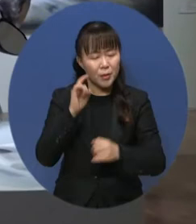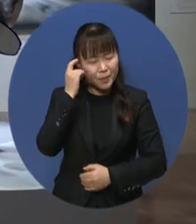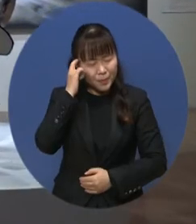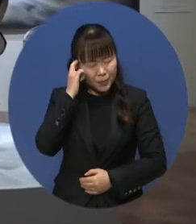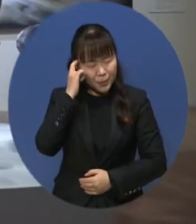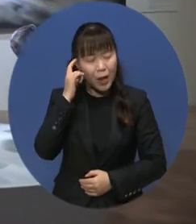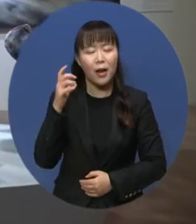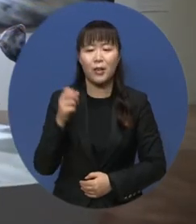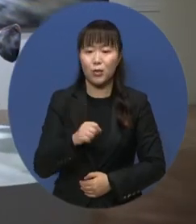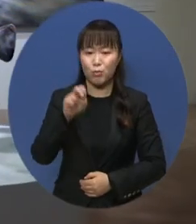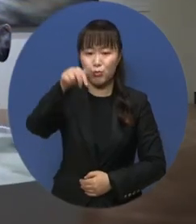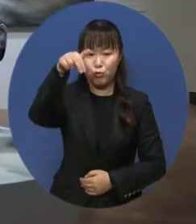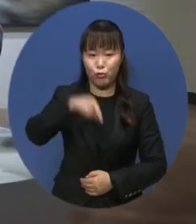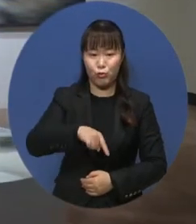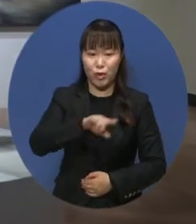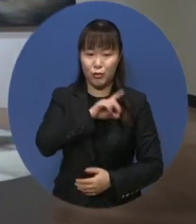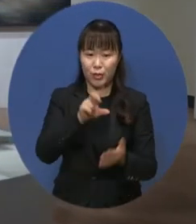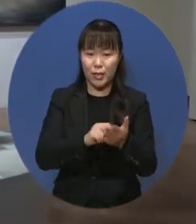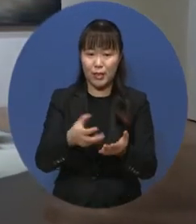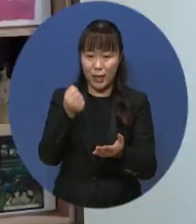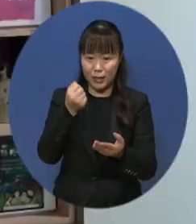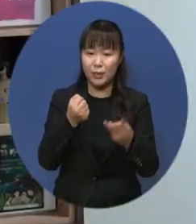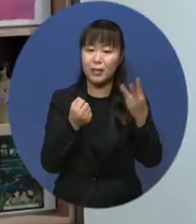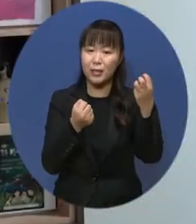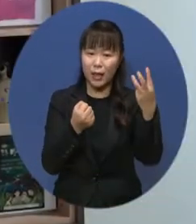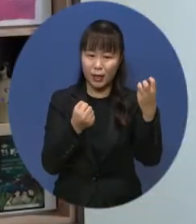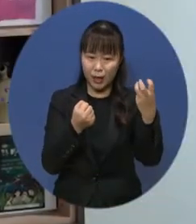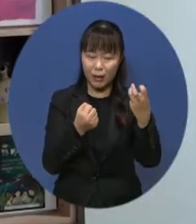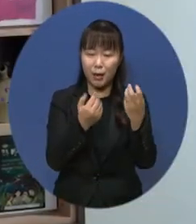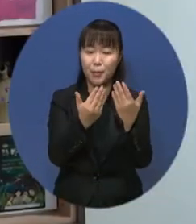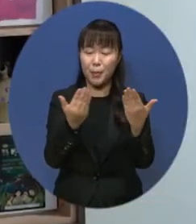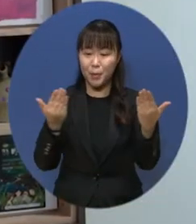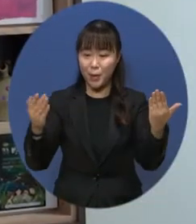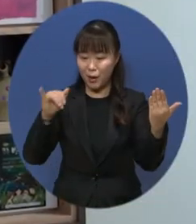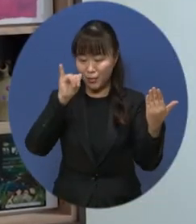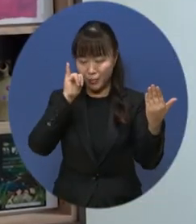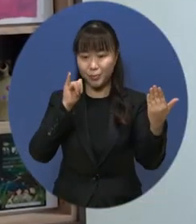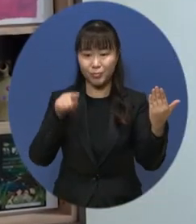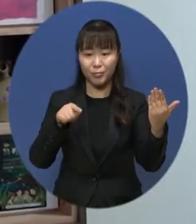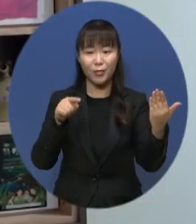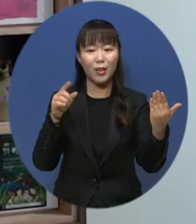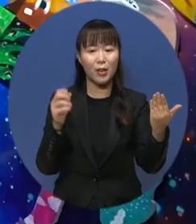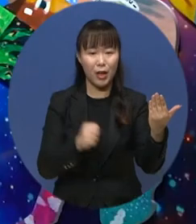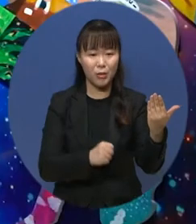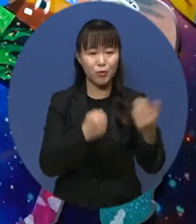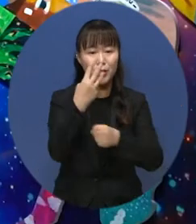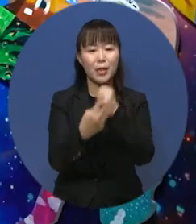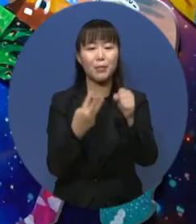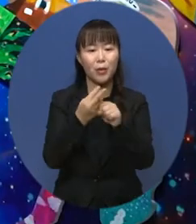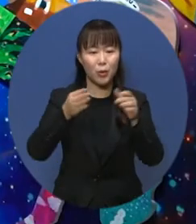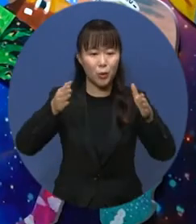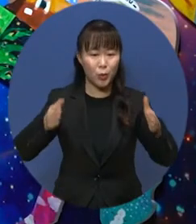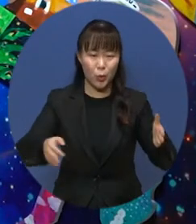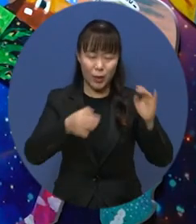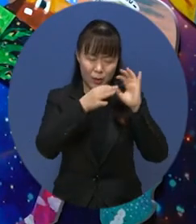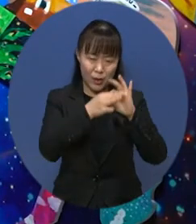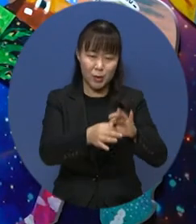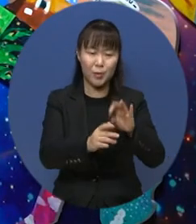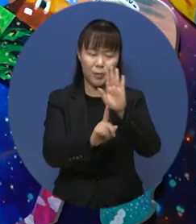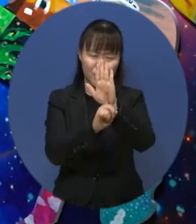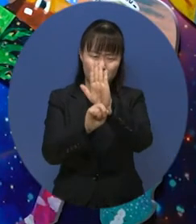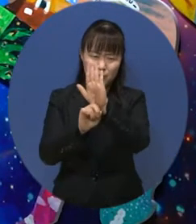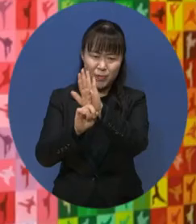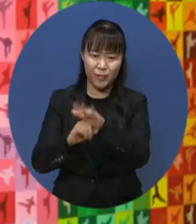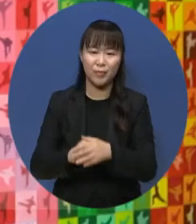기울여 무주 테마를 담은 작품 33점이 전시되어 있으며 이 작품들은 3년간 상설 전시된다고